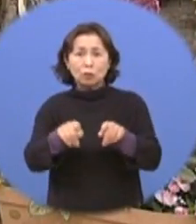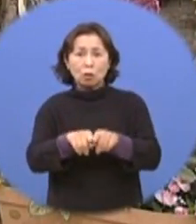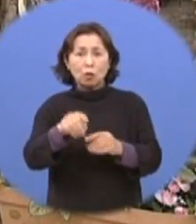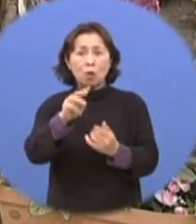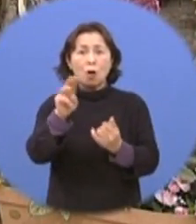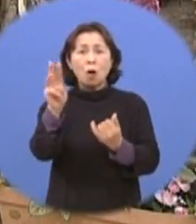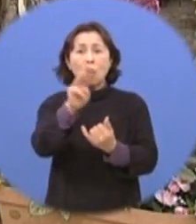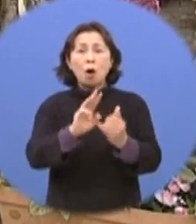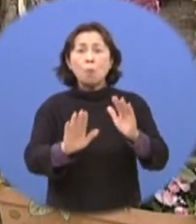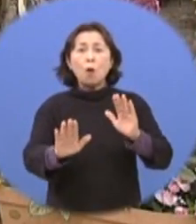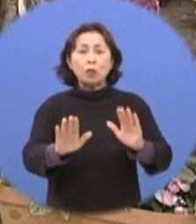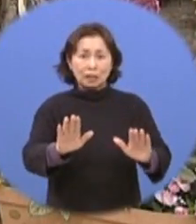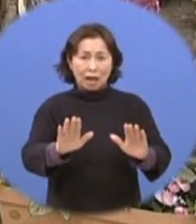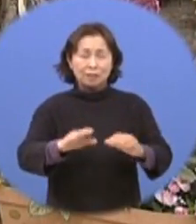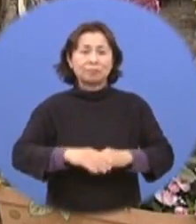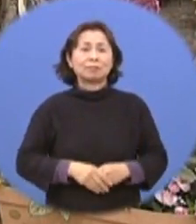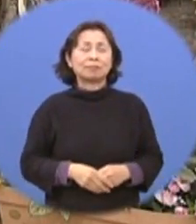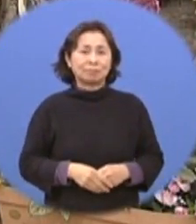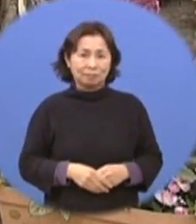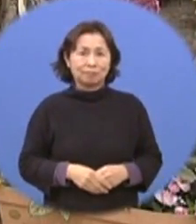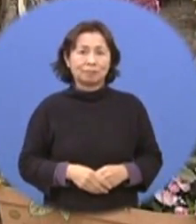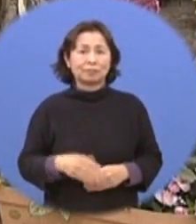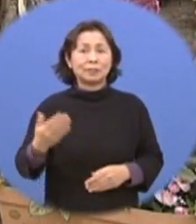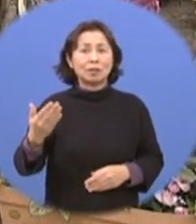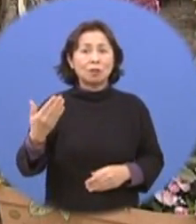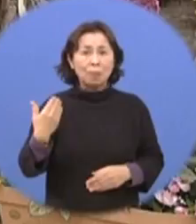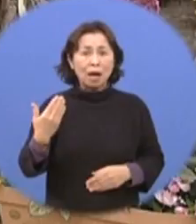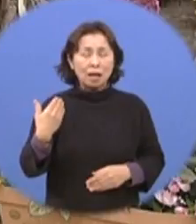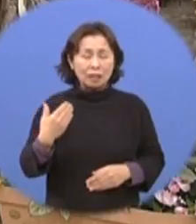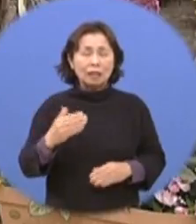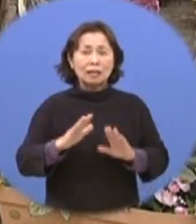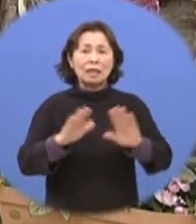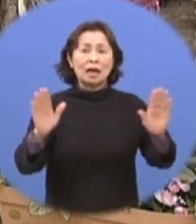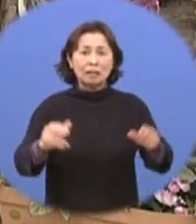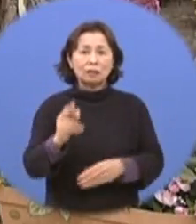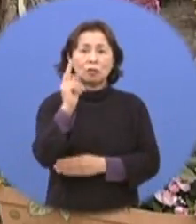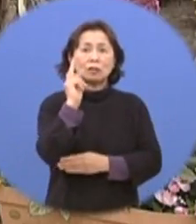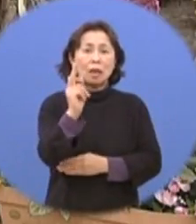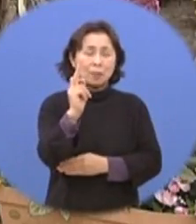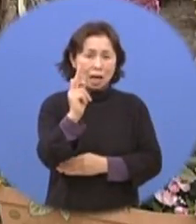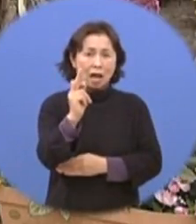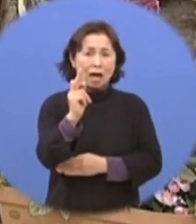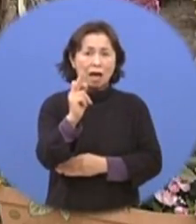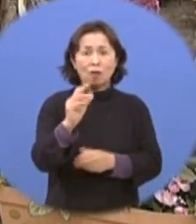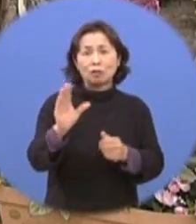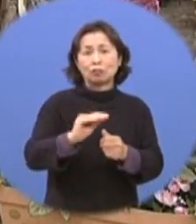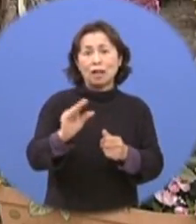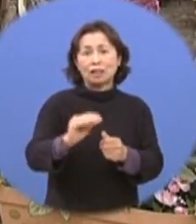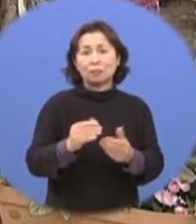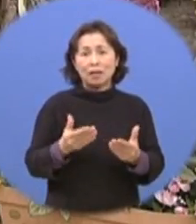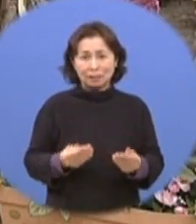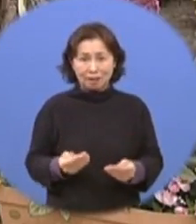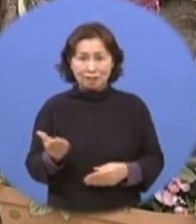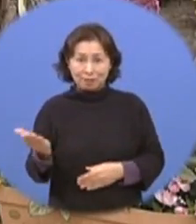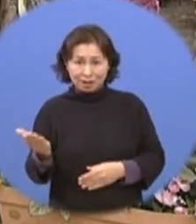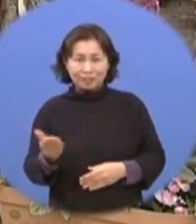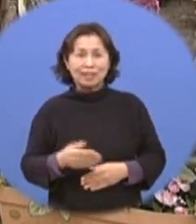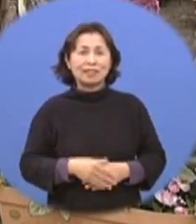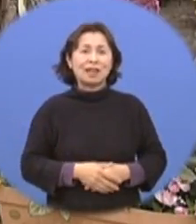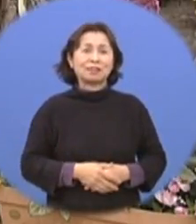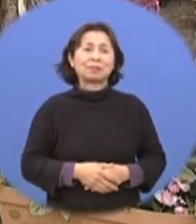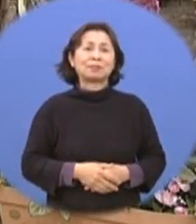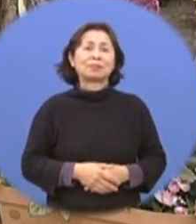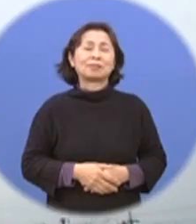先月行われた人とペットの防災対策セミナーを取材しましたこちらをご覧ください